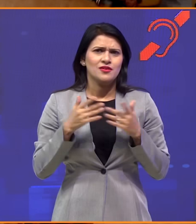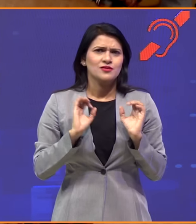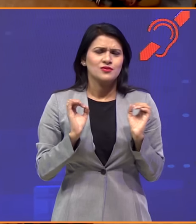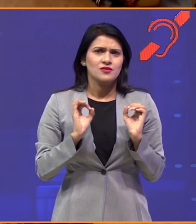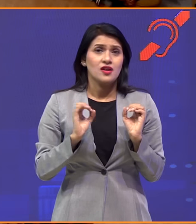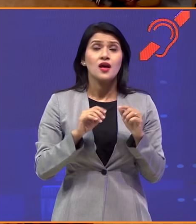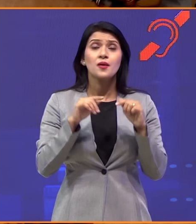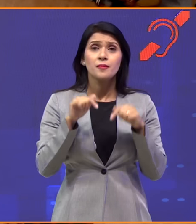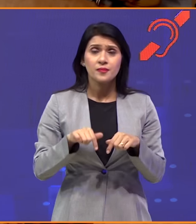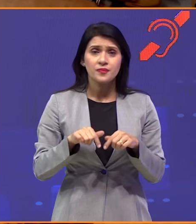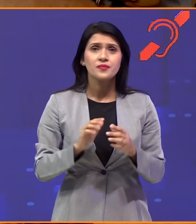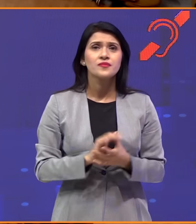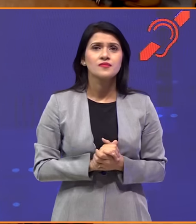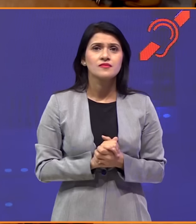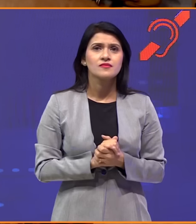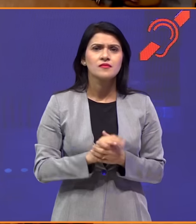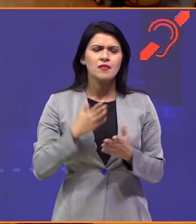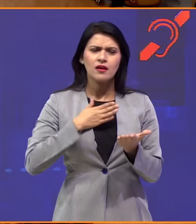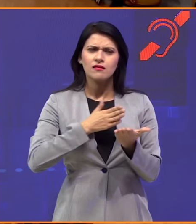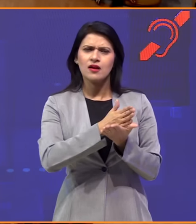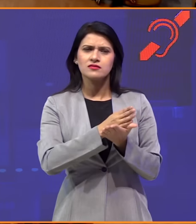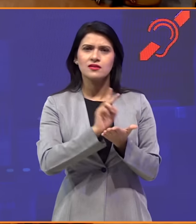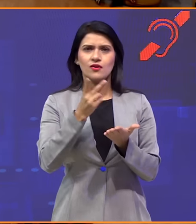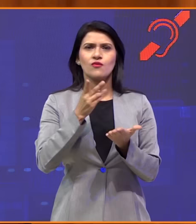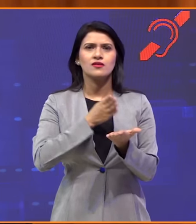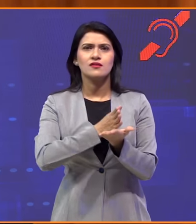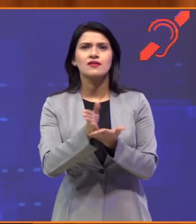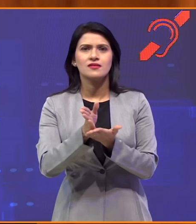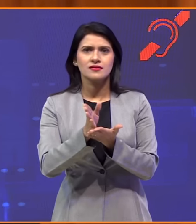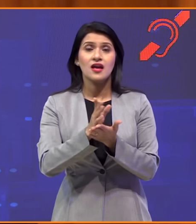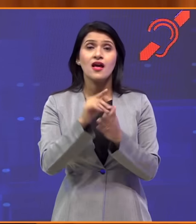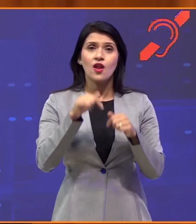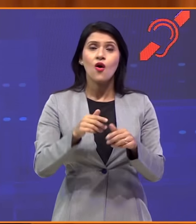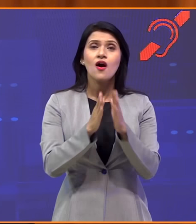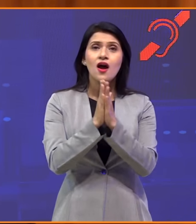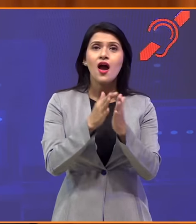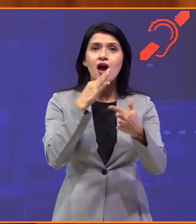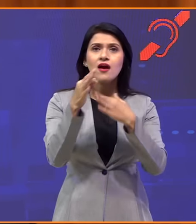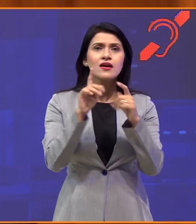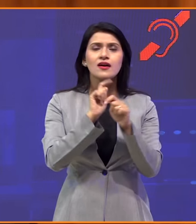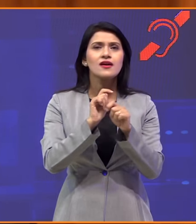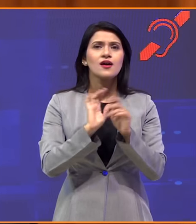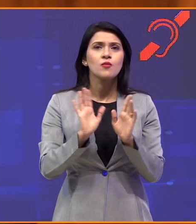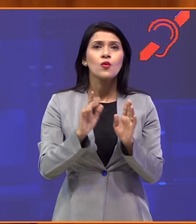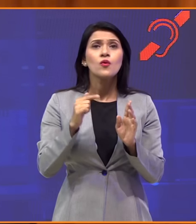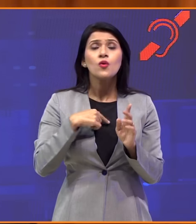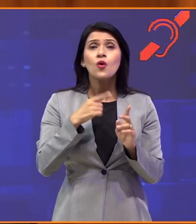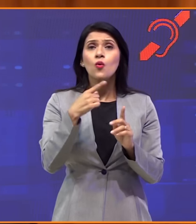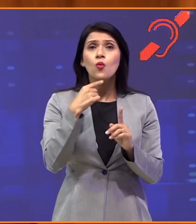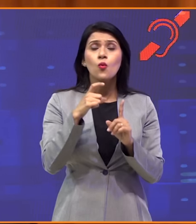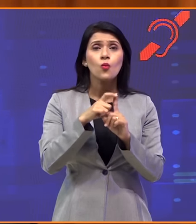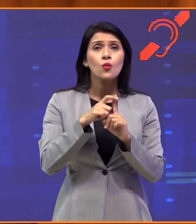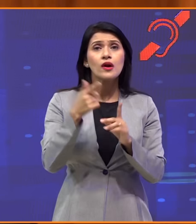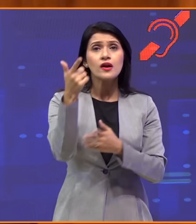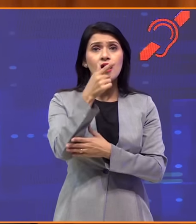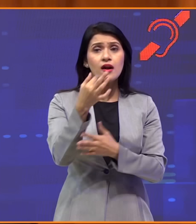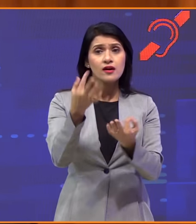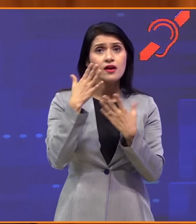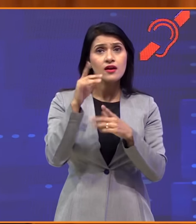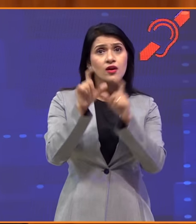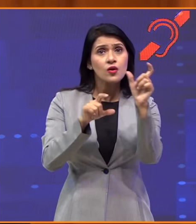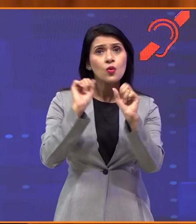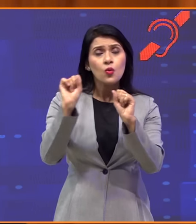थोड़ा सा डायरेक्शन चेंज किया है अब मैं काम मांगने की बजाय अब नए जो टैलेंटेड डायरेक्टर्स है